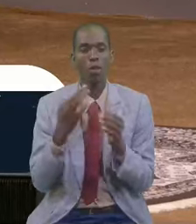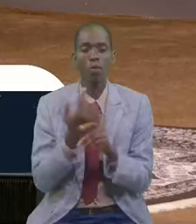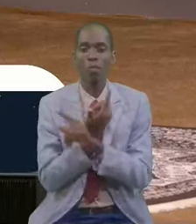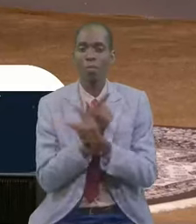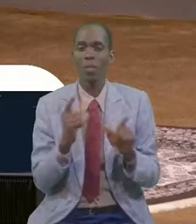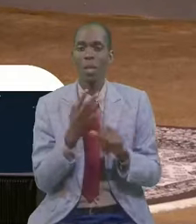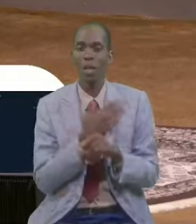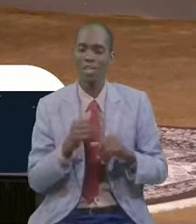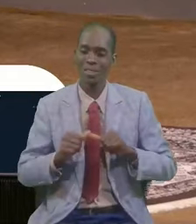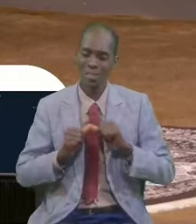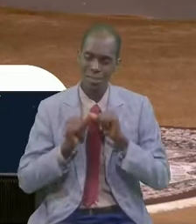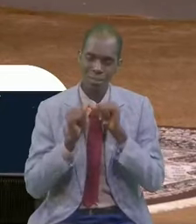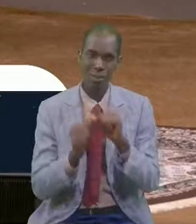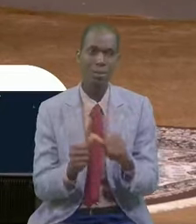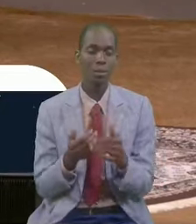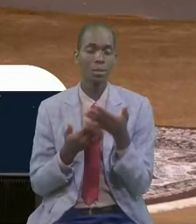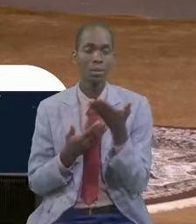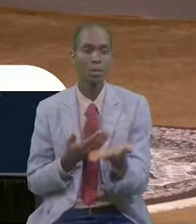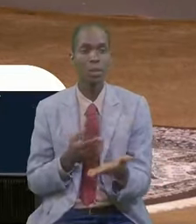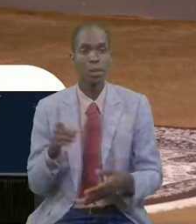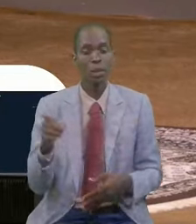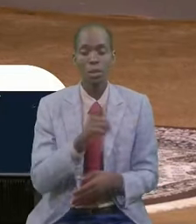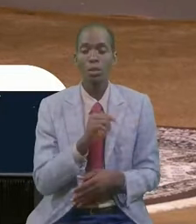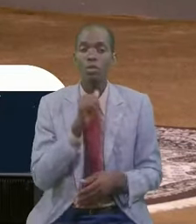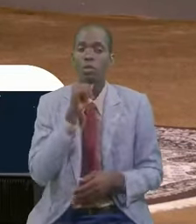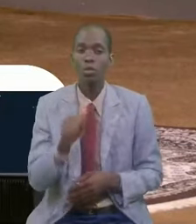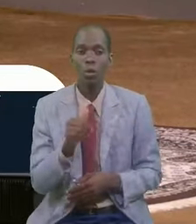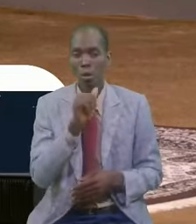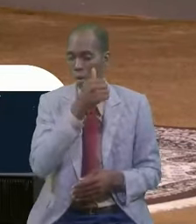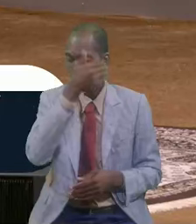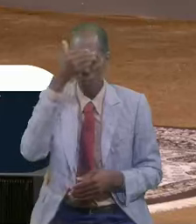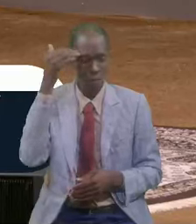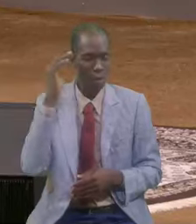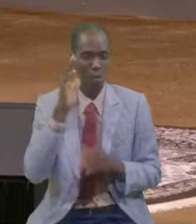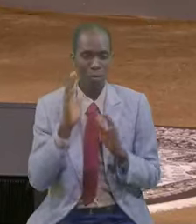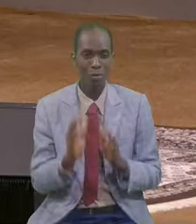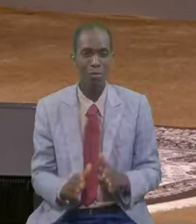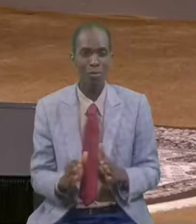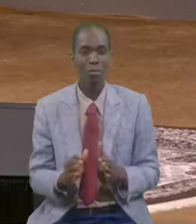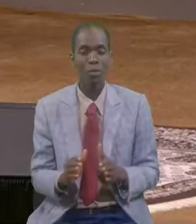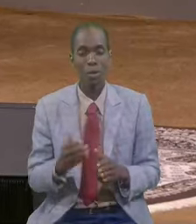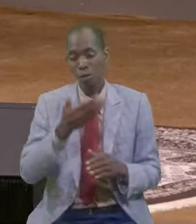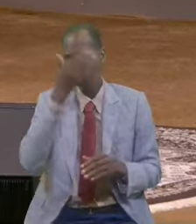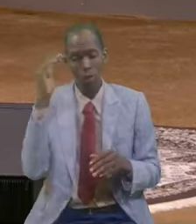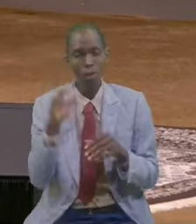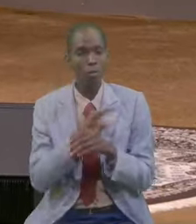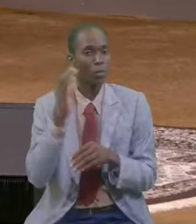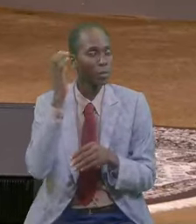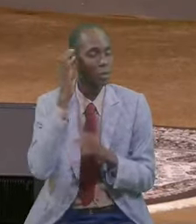persévéré, n'étant pas un auditeur oublieux, mais se mettant à l'œuvre,